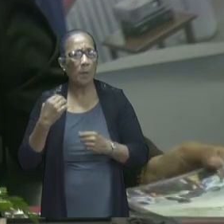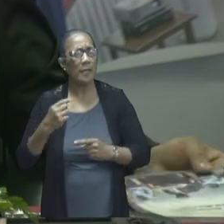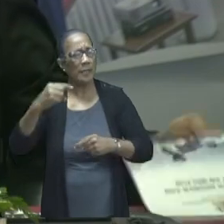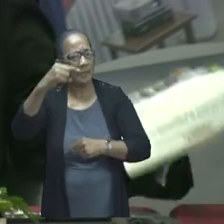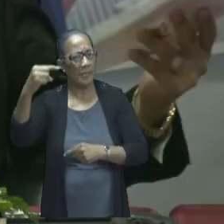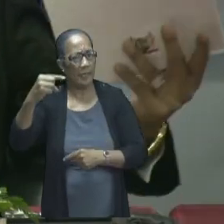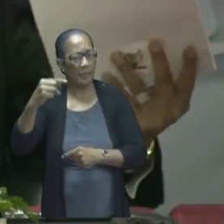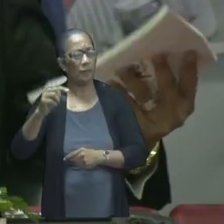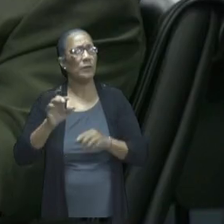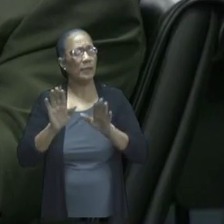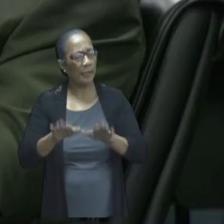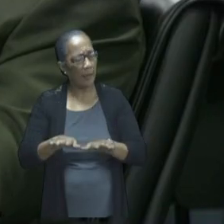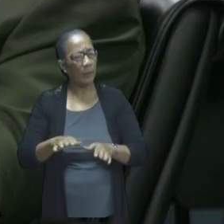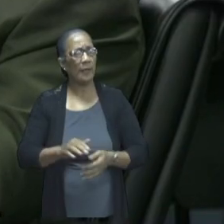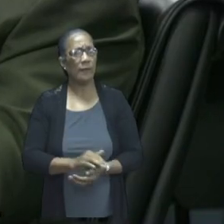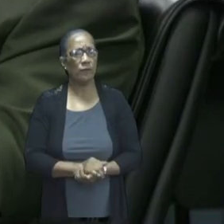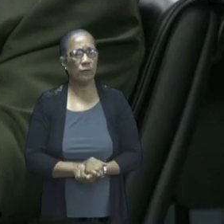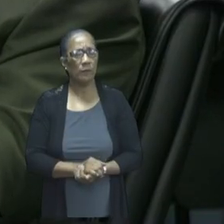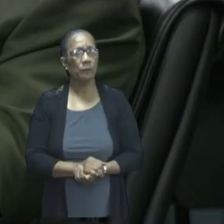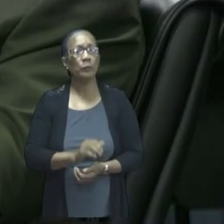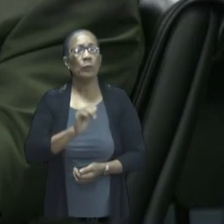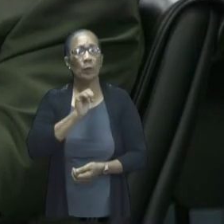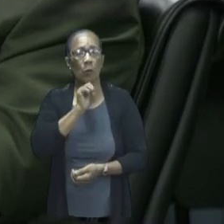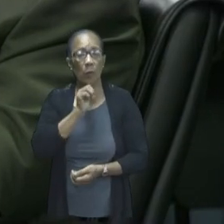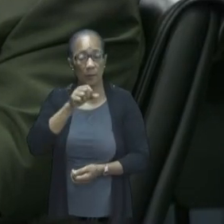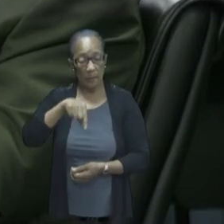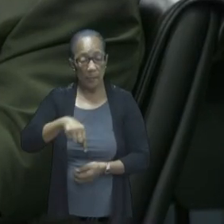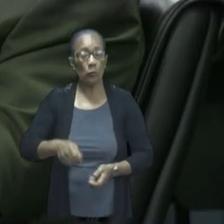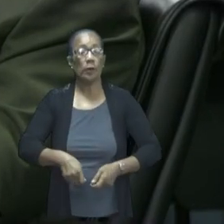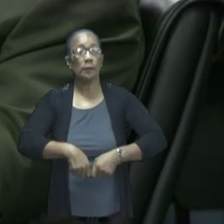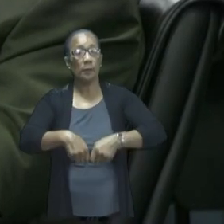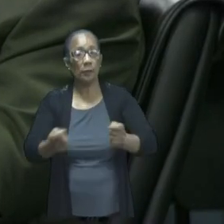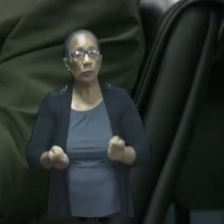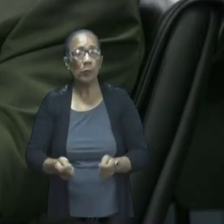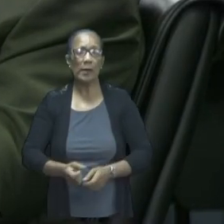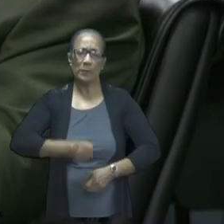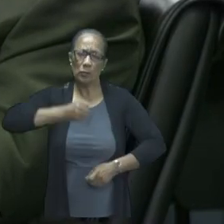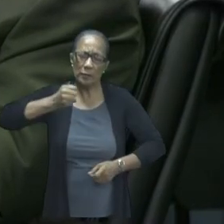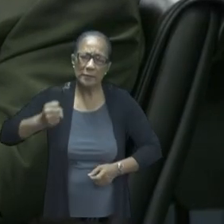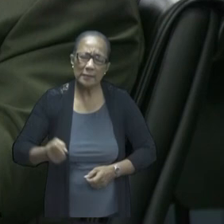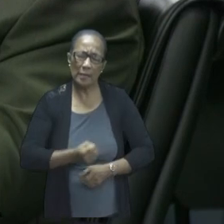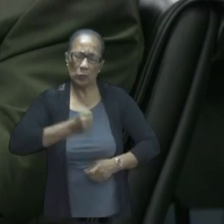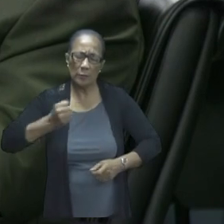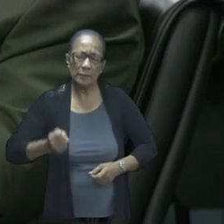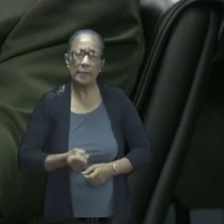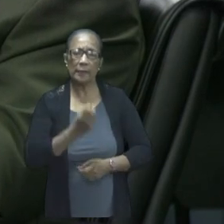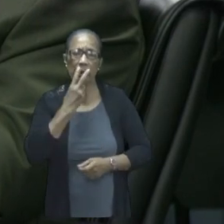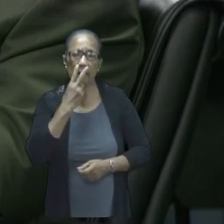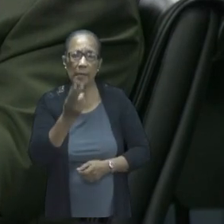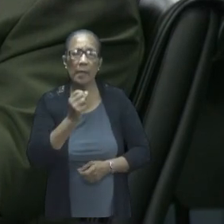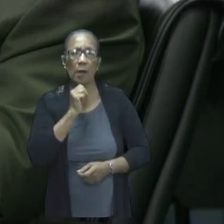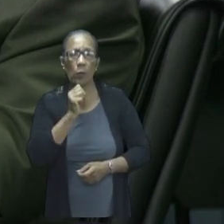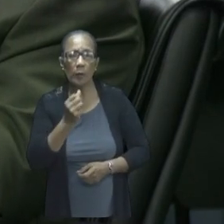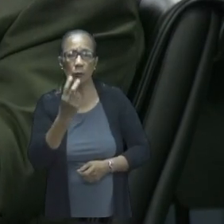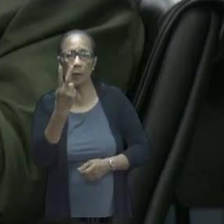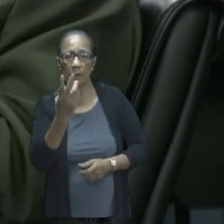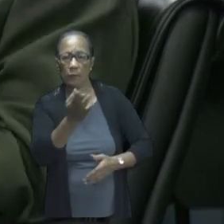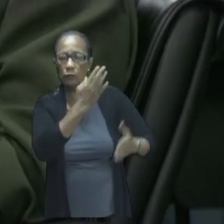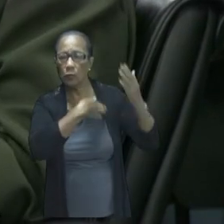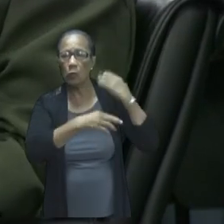zou blijven wat er hier gepresteerd is zo dat met constant terug kan kijken wat we de afgelopen twee jaren